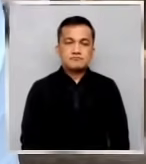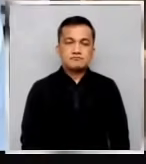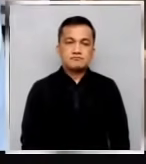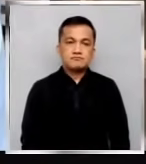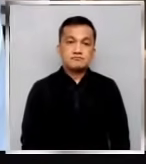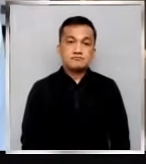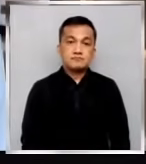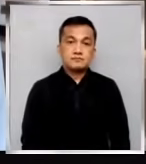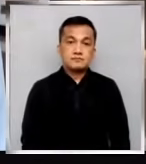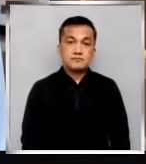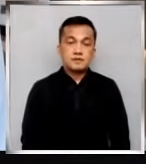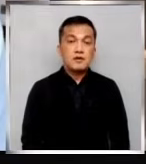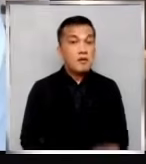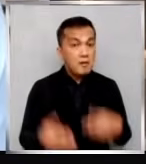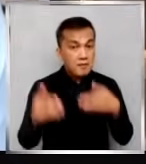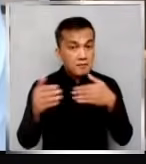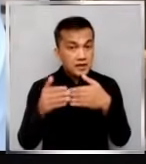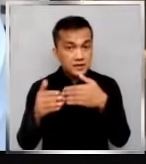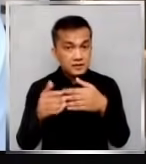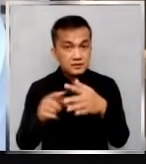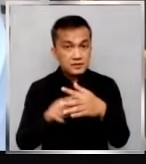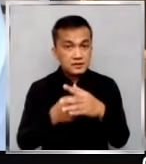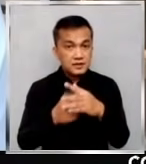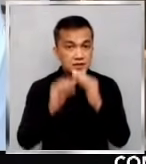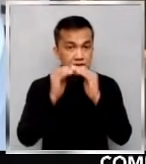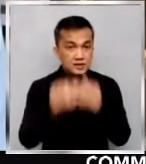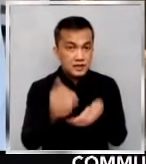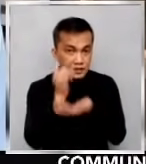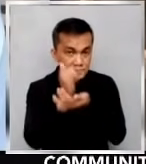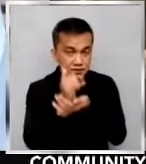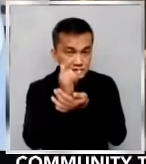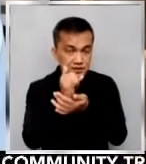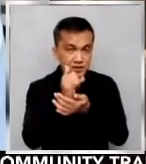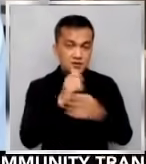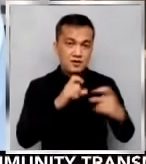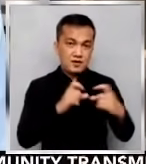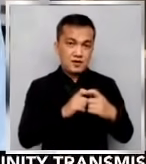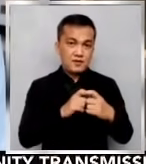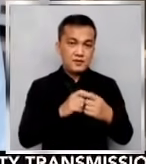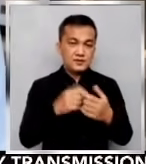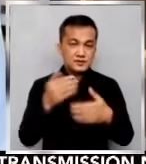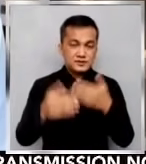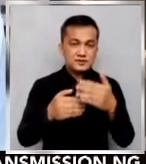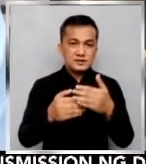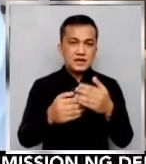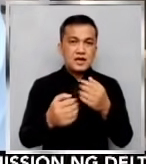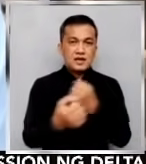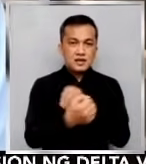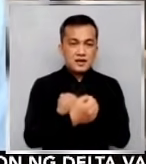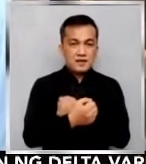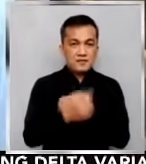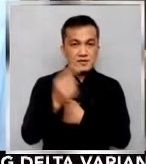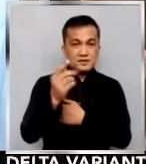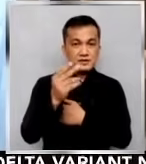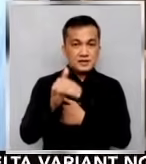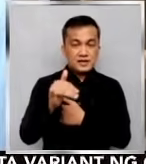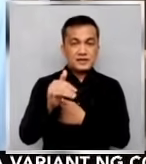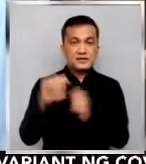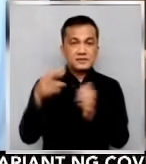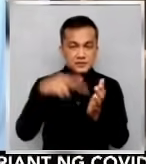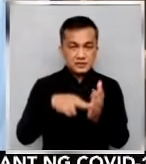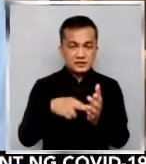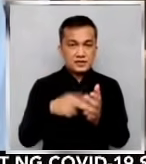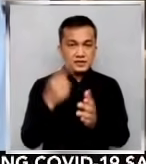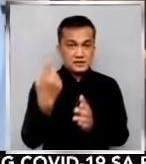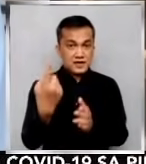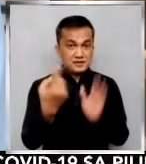Malapit nang magsimula ang lock and taping ng upcoming Kapuso series na Love, Die, Repeat. Ang isa sa mga bida nito at bagong kapuso na si Zian